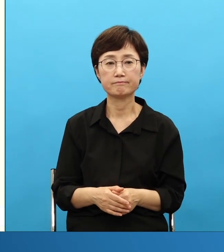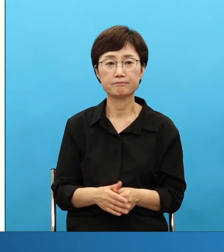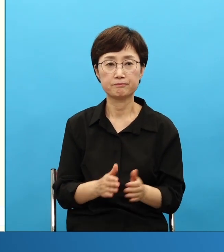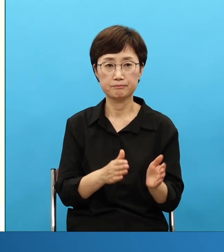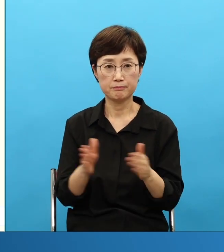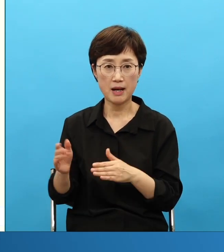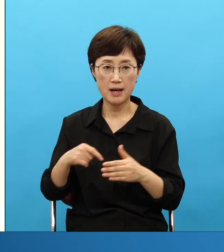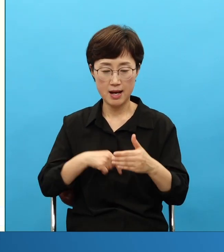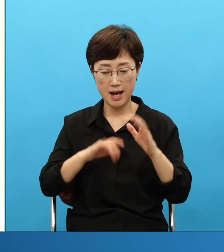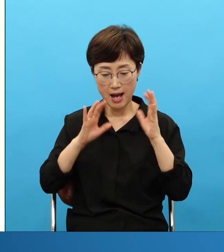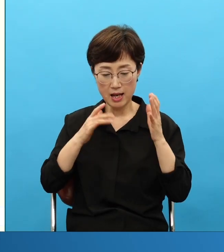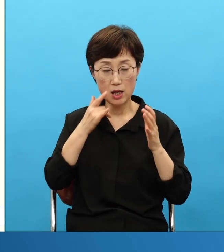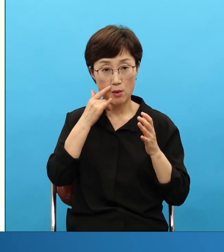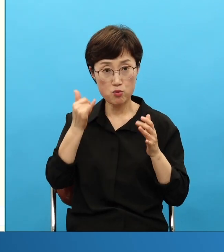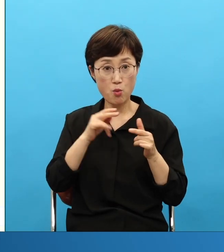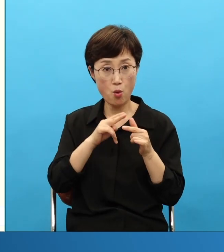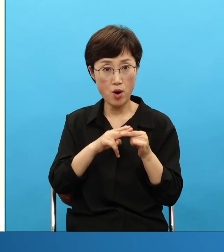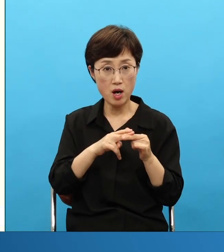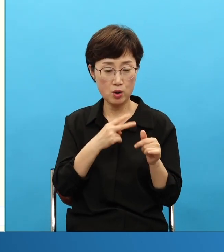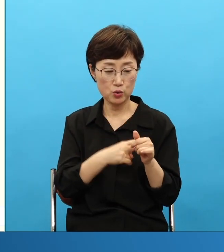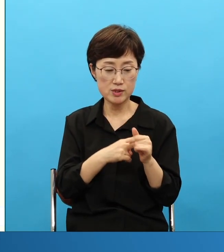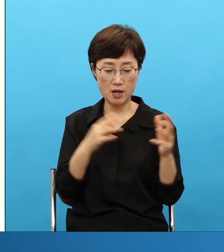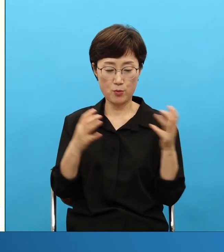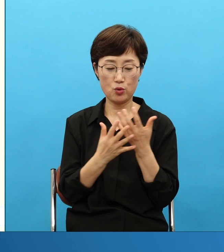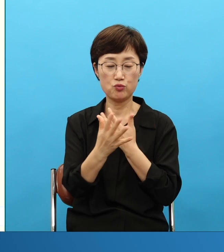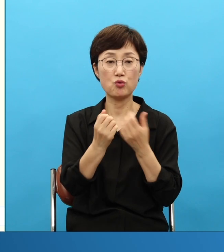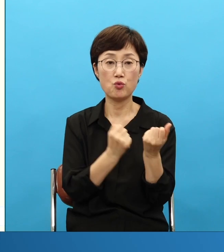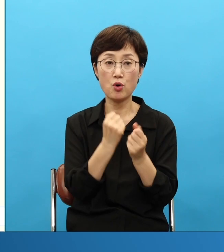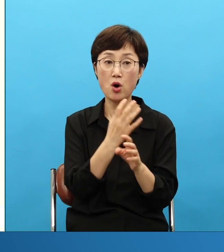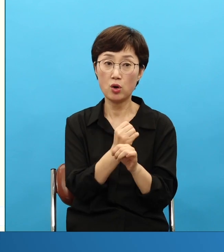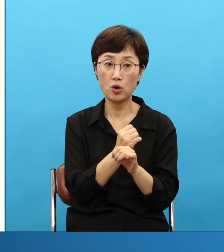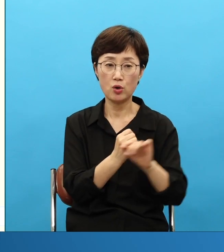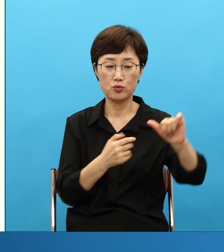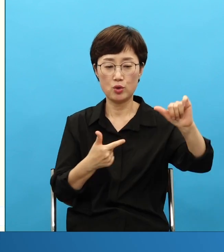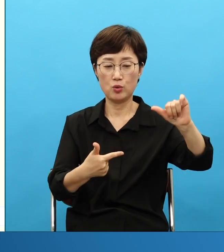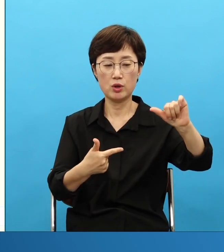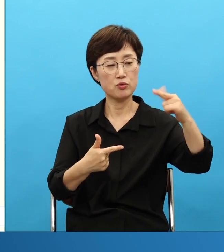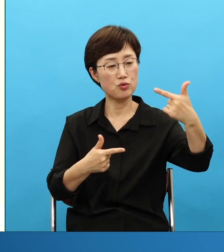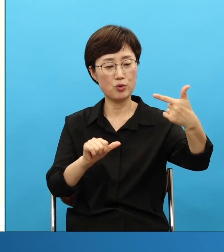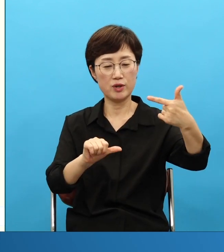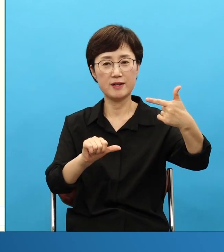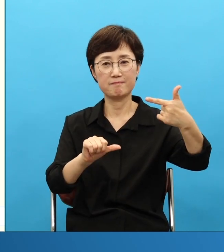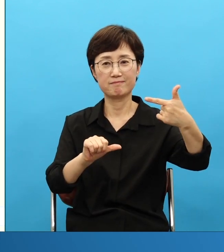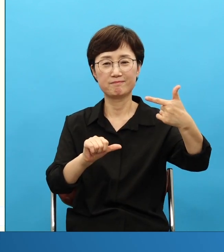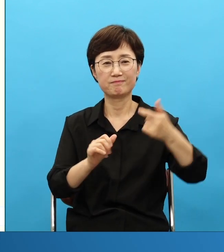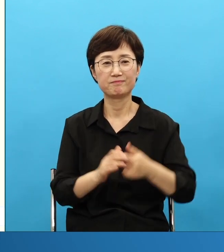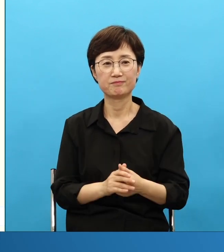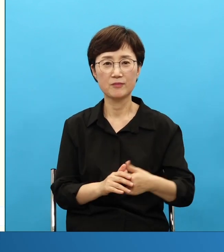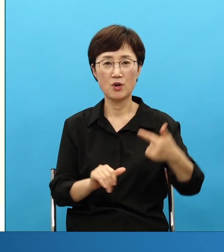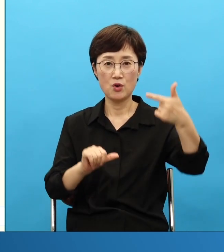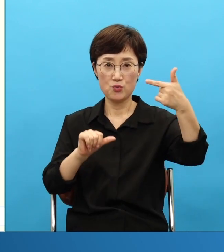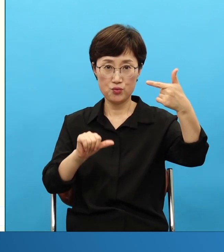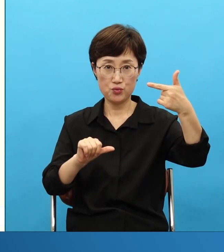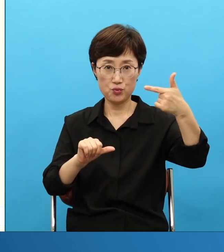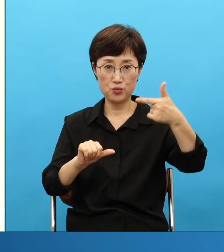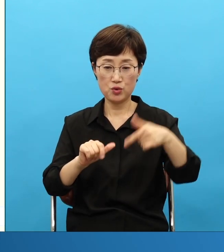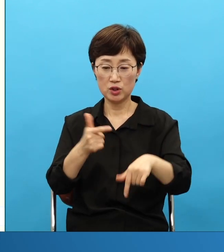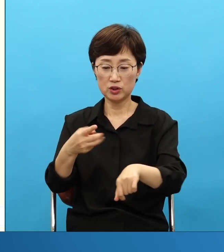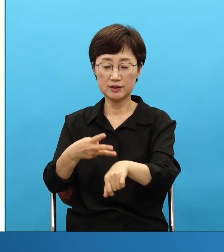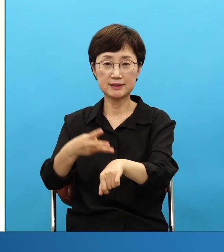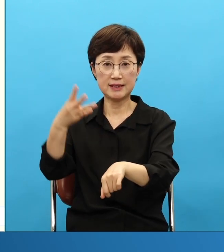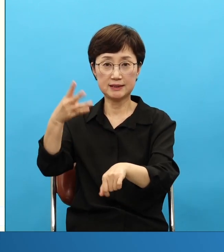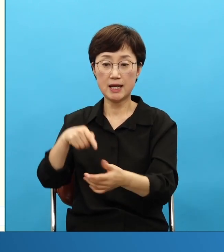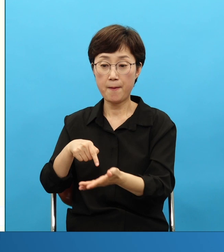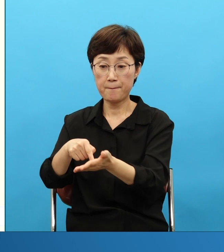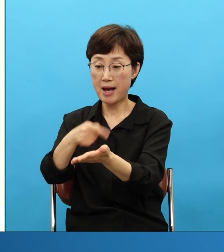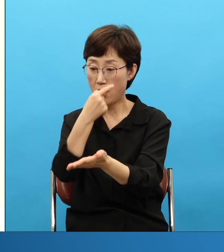한편 태영아 부모 및 사역자 수련회가 오는 6월 5일 진행됩니다. 5일 오후 3시부터 현장 등록